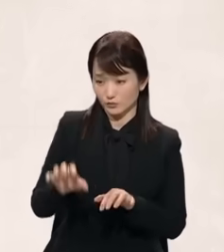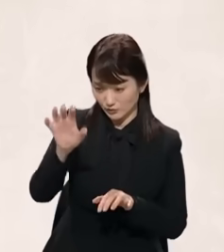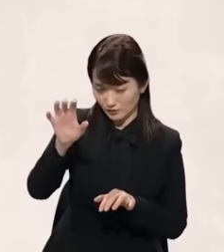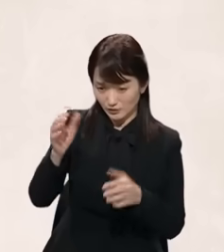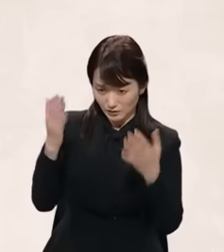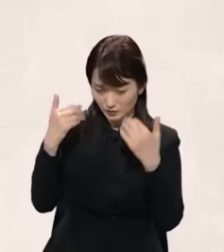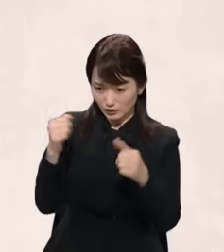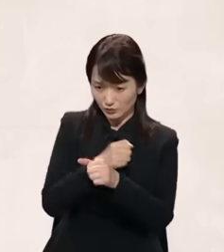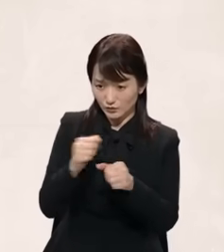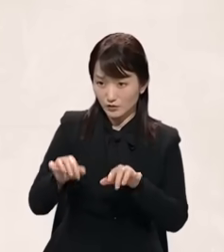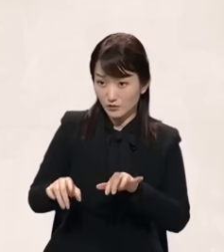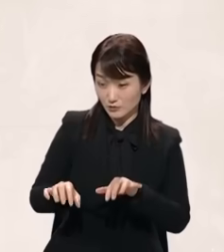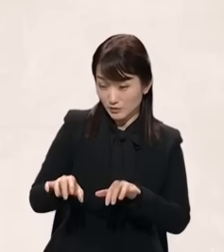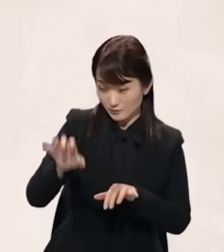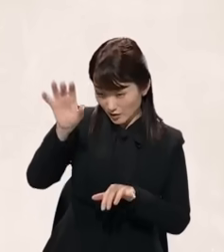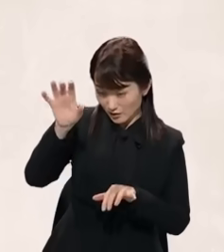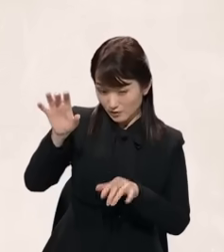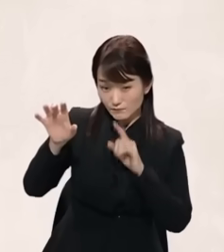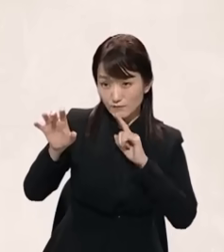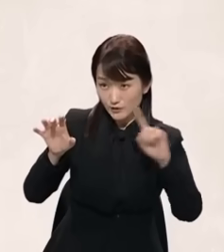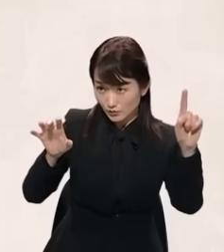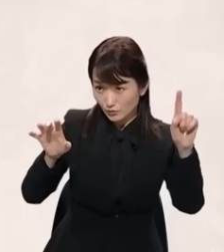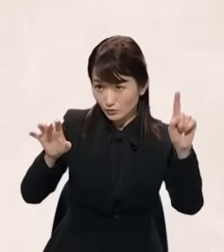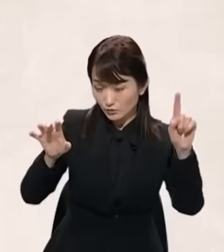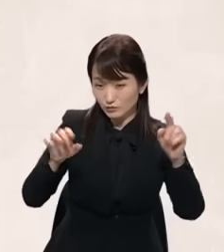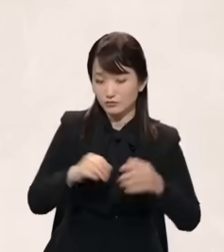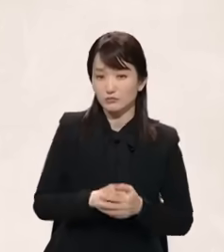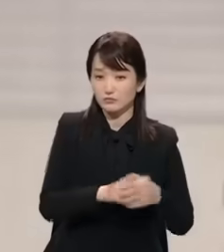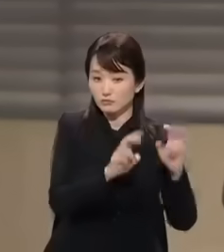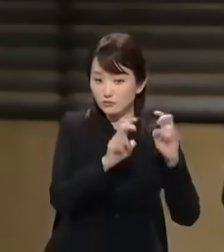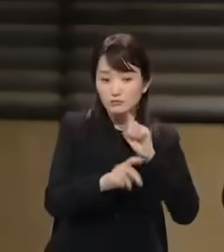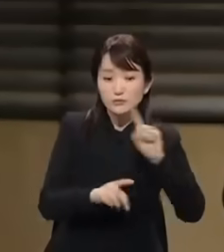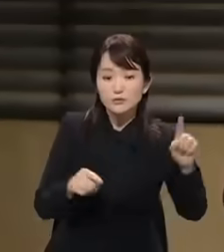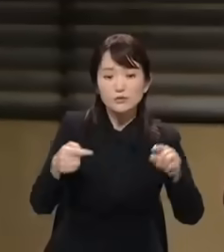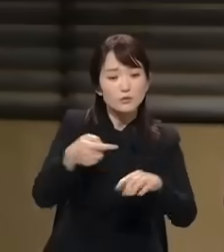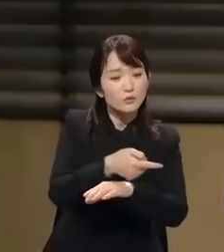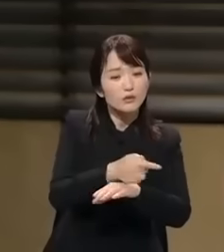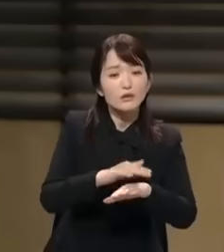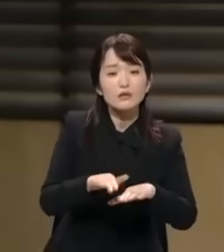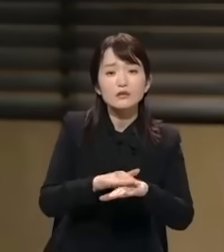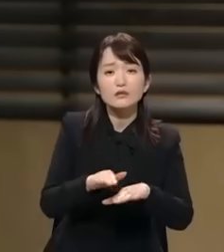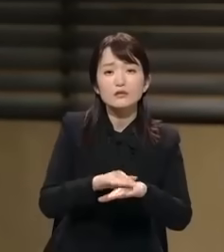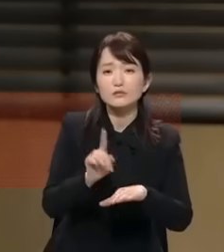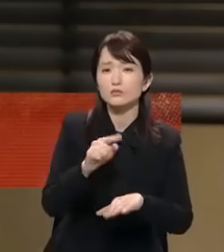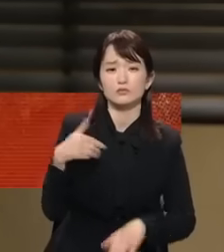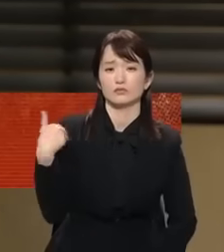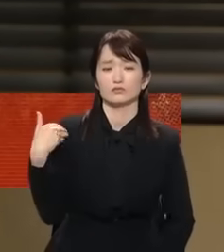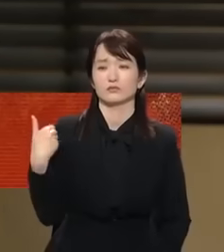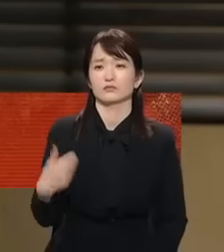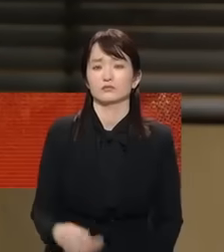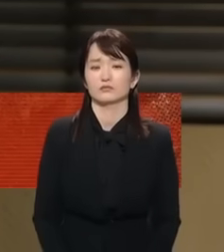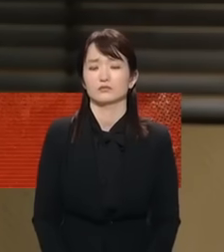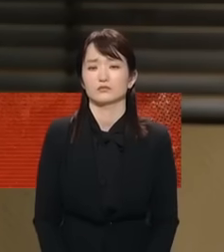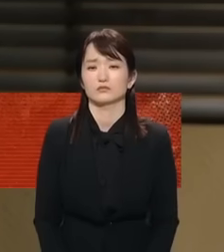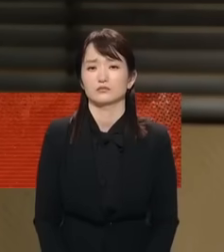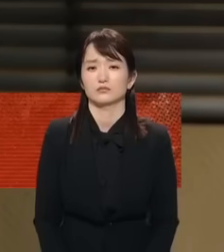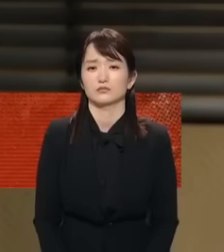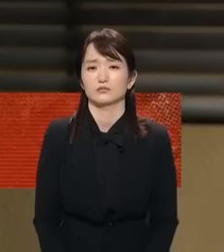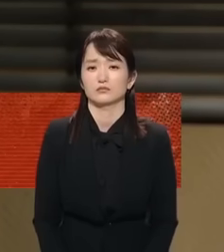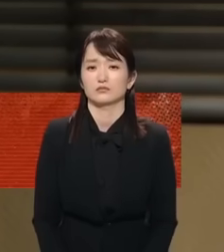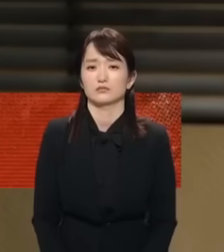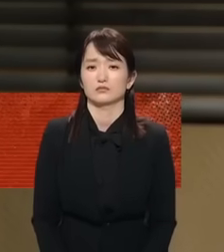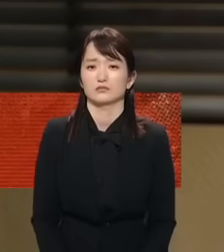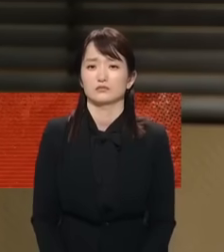때 신고 했다합니다 신고했다고 하지만 서사에서 신고 이후에 무슨 처리가 되는지 이거를 알 수도 없었다라는 거고 아까도